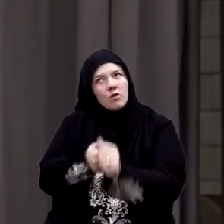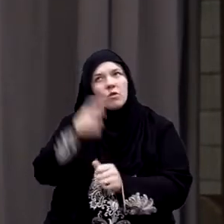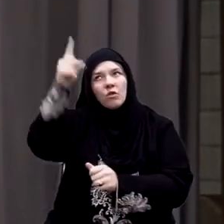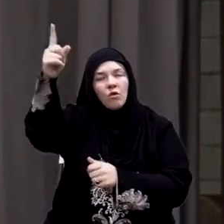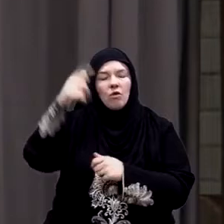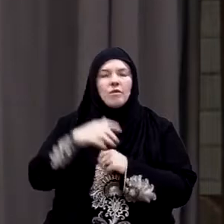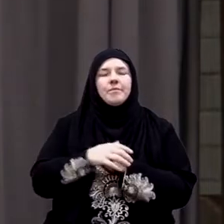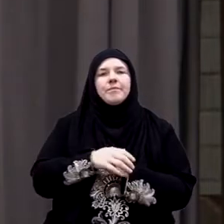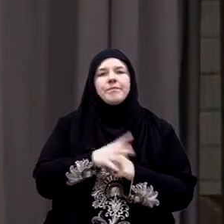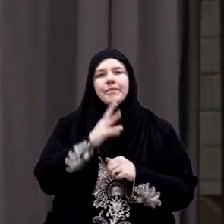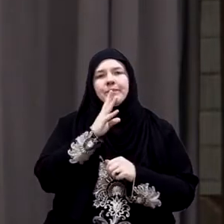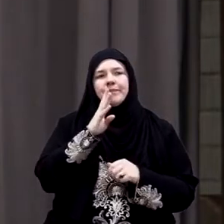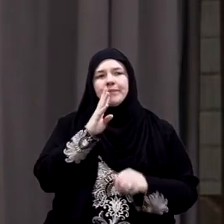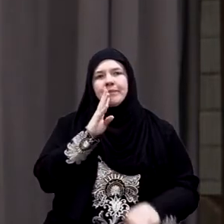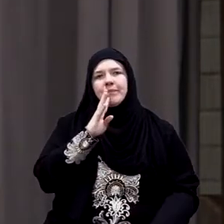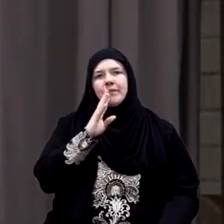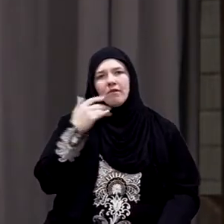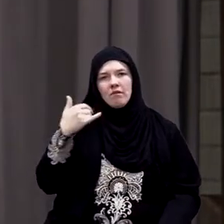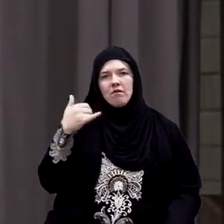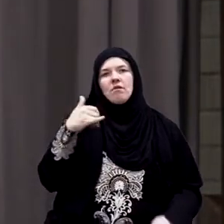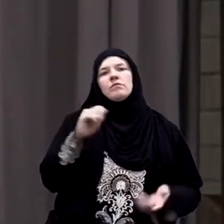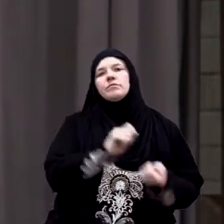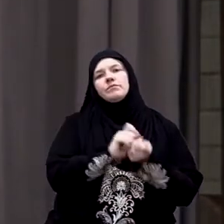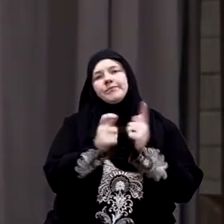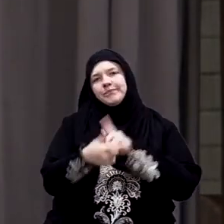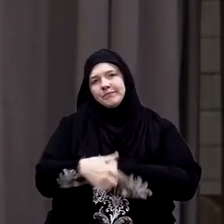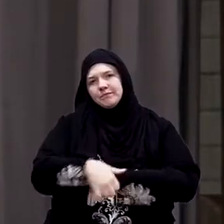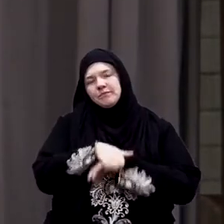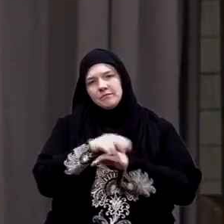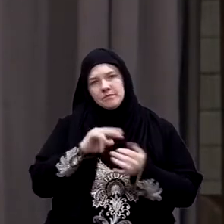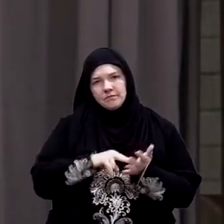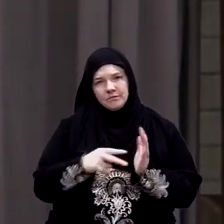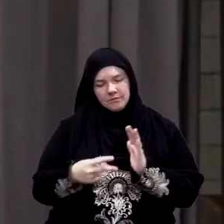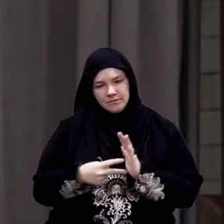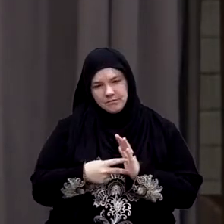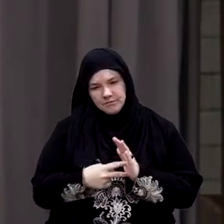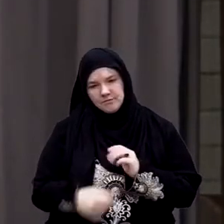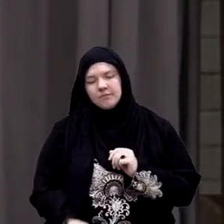الْبِرَّ أَن تُوَلُّوا وُجُوهَكُمْ قِبَلَ الْمَشْرِقِ وَالْمَغْرِبِ.